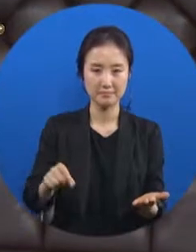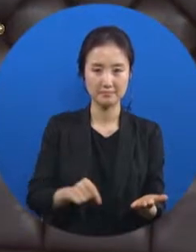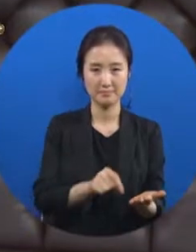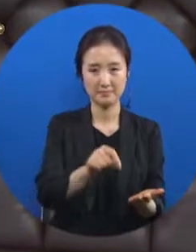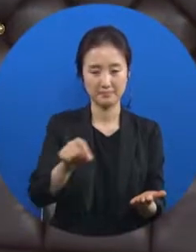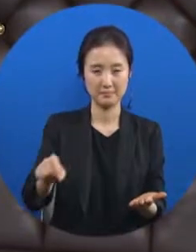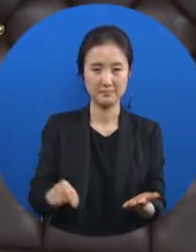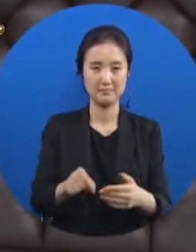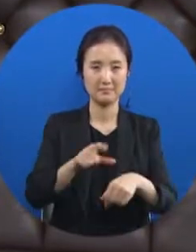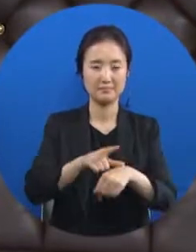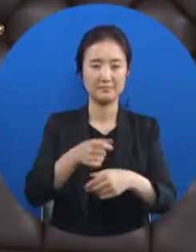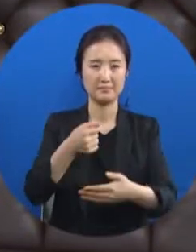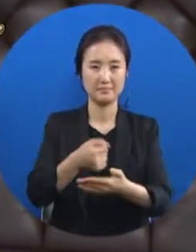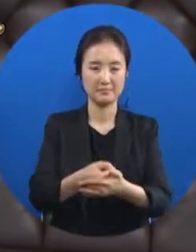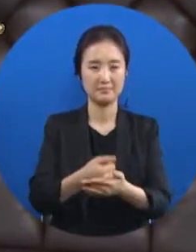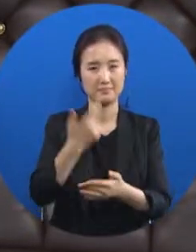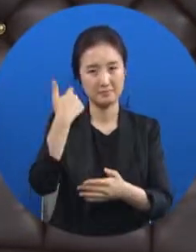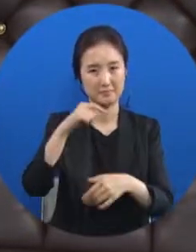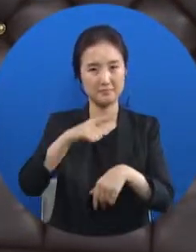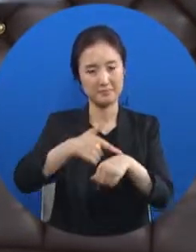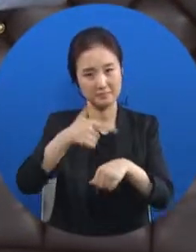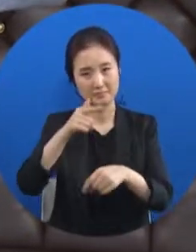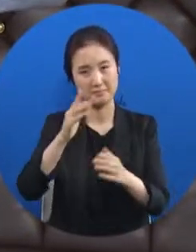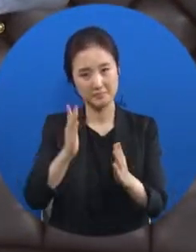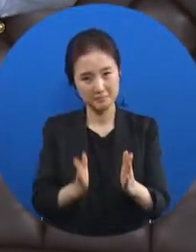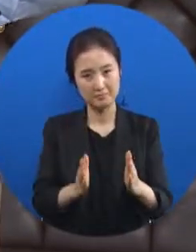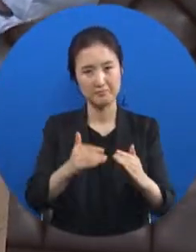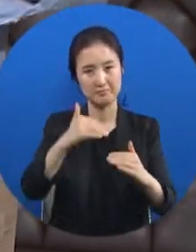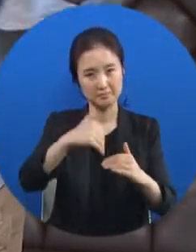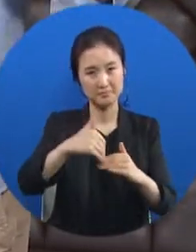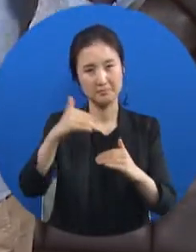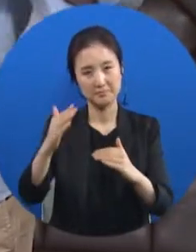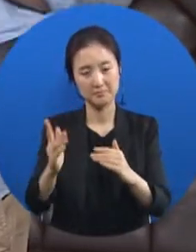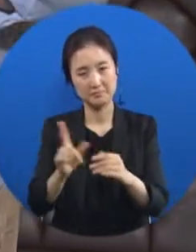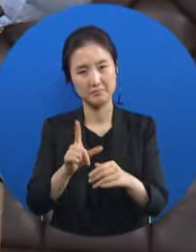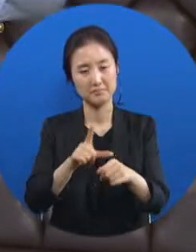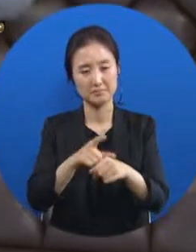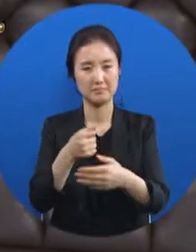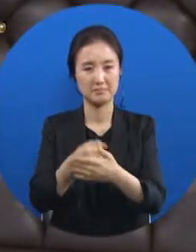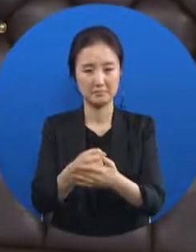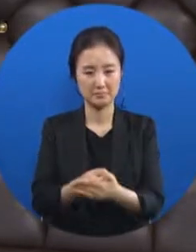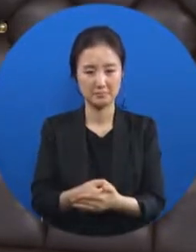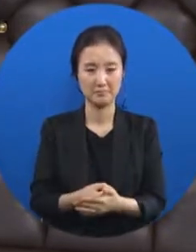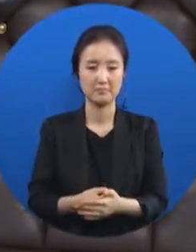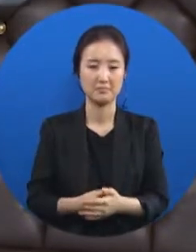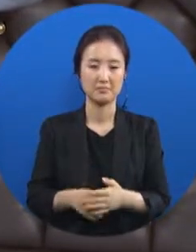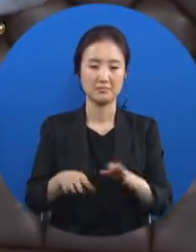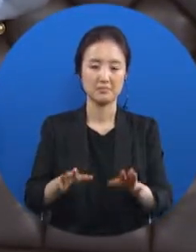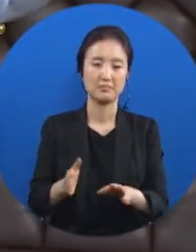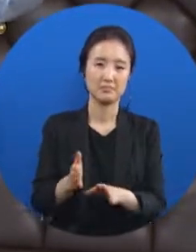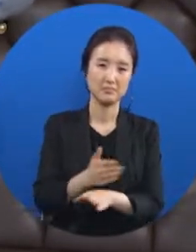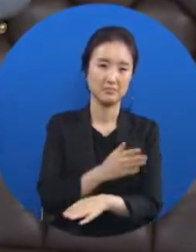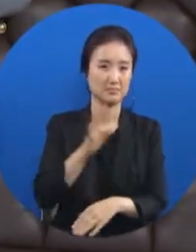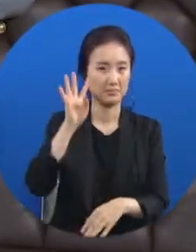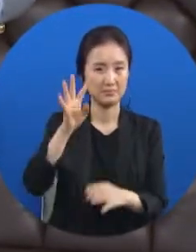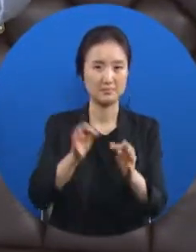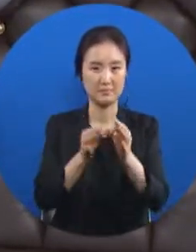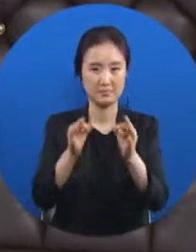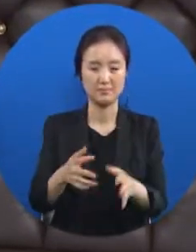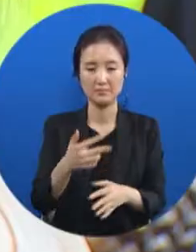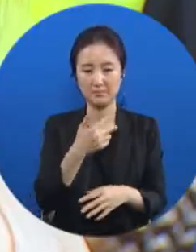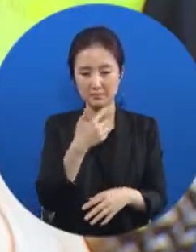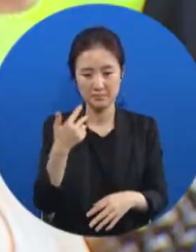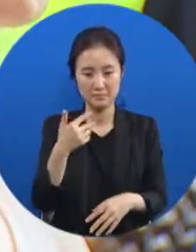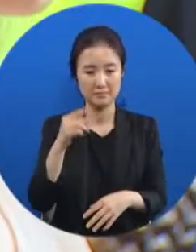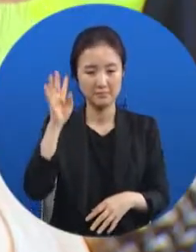6시부터 뭐하고 뭐하고 계획표 딱 세우고 그 다음에 이제 시험이 2주 남았네. 오늘부터 4일 동안 영어,